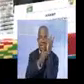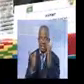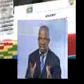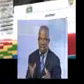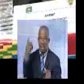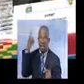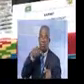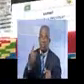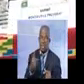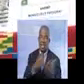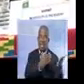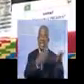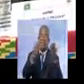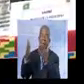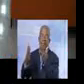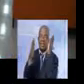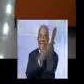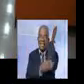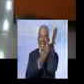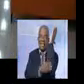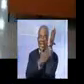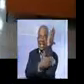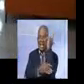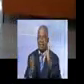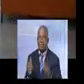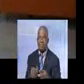marchés restés en souffrance sur la période